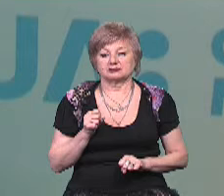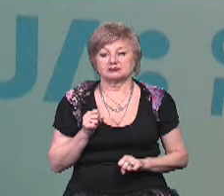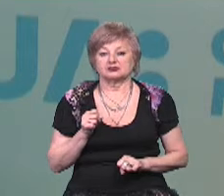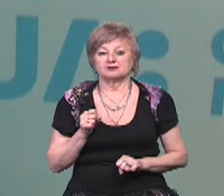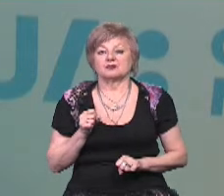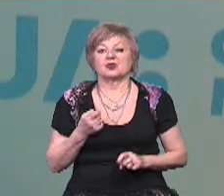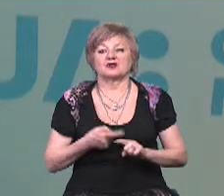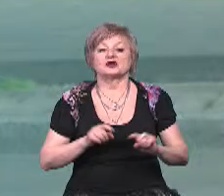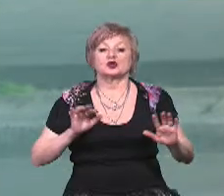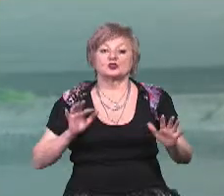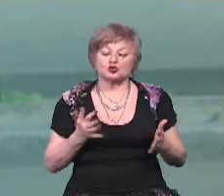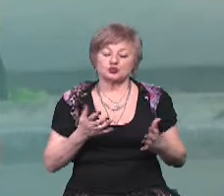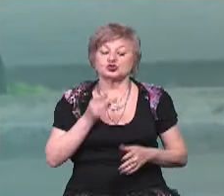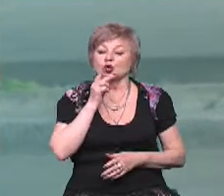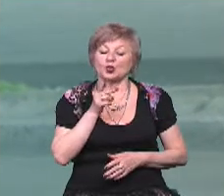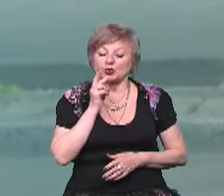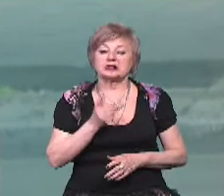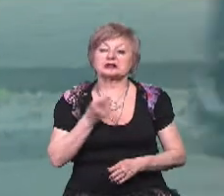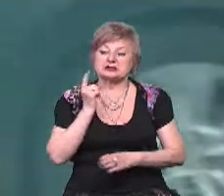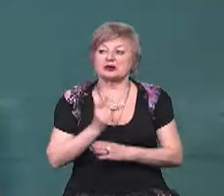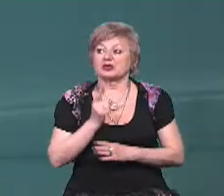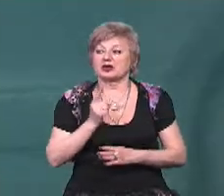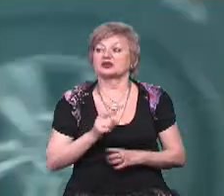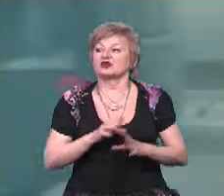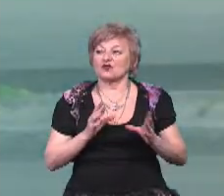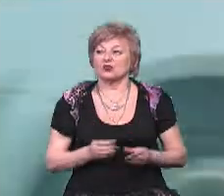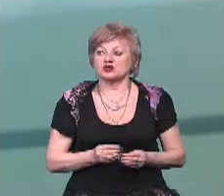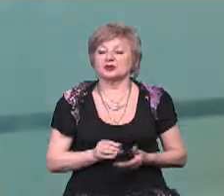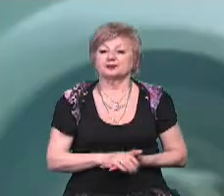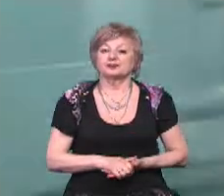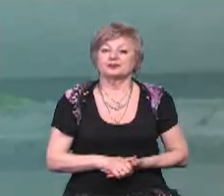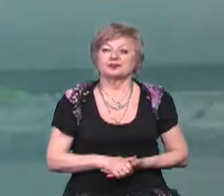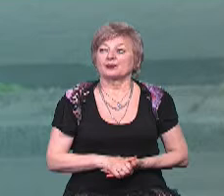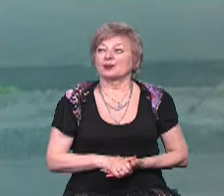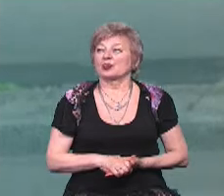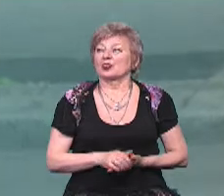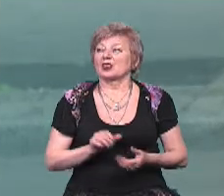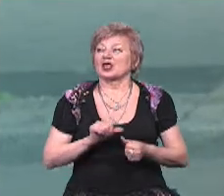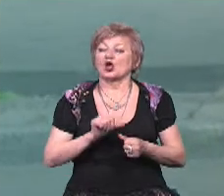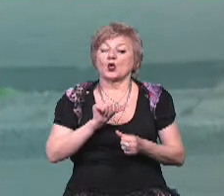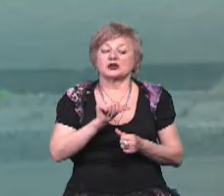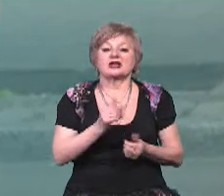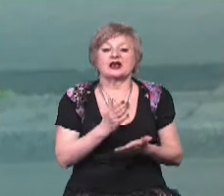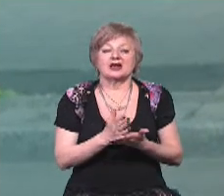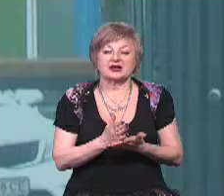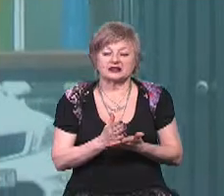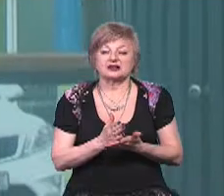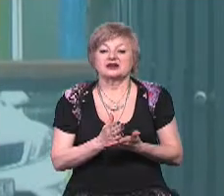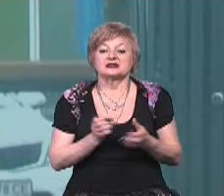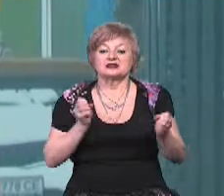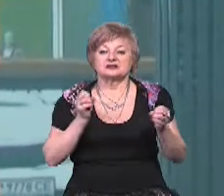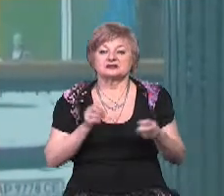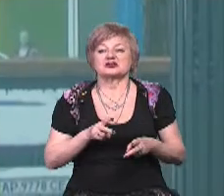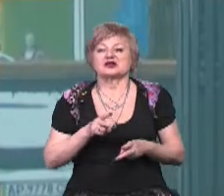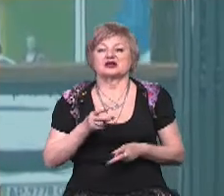ну, в даному випадку, паління, заборонено тютюнопаління взагалі. Там, зокрема, є і ліфти,